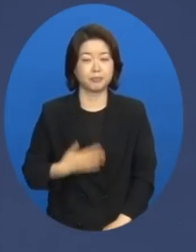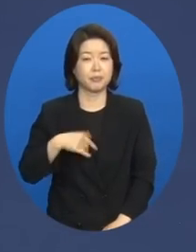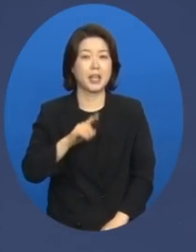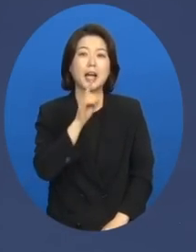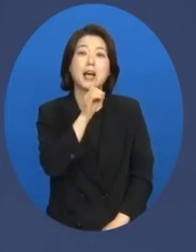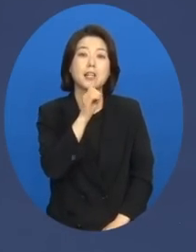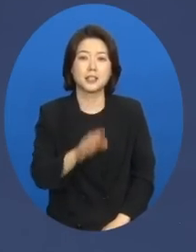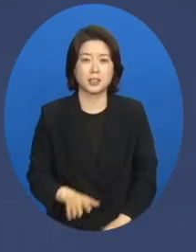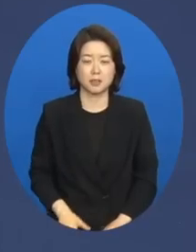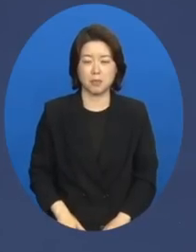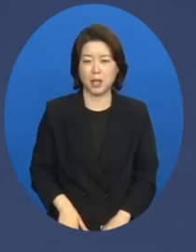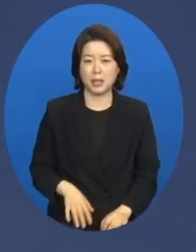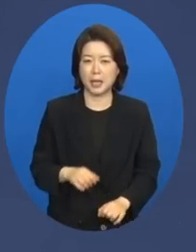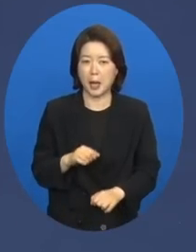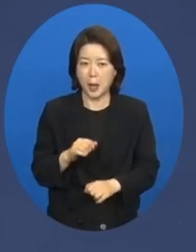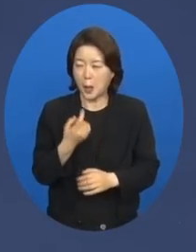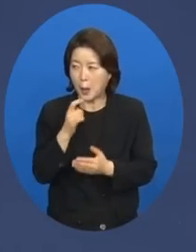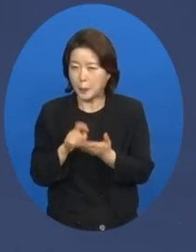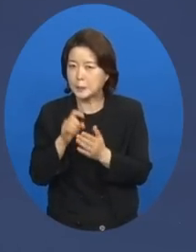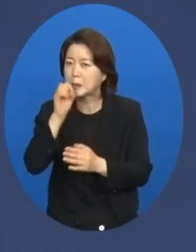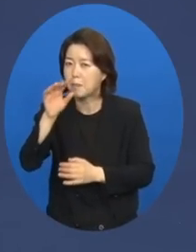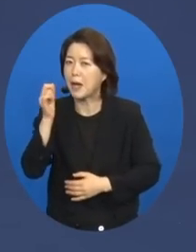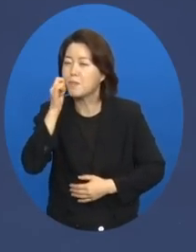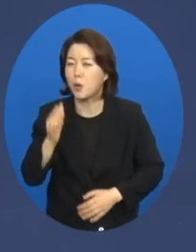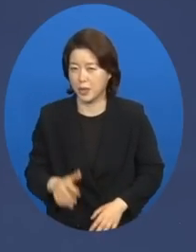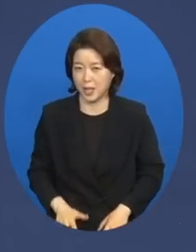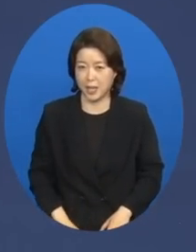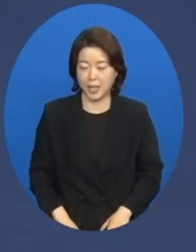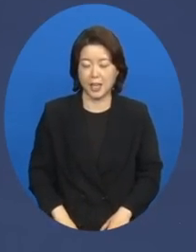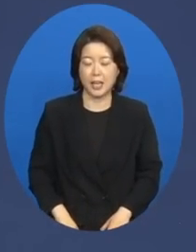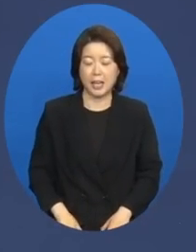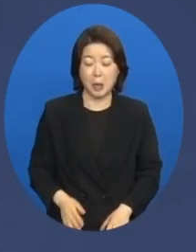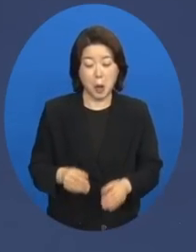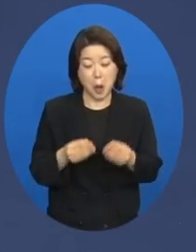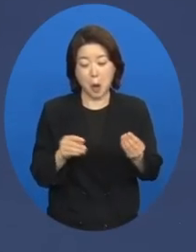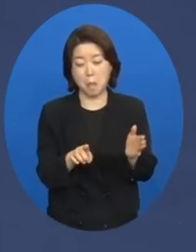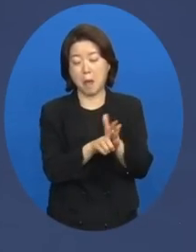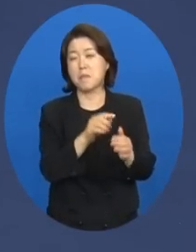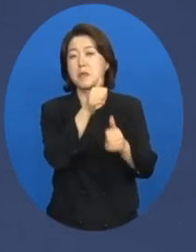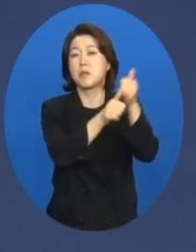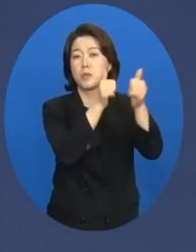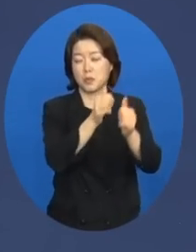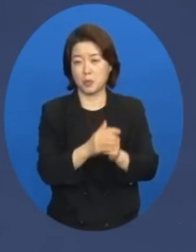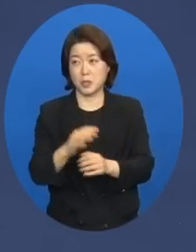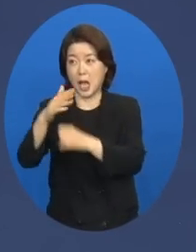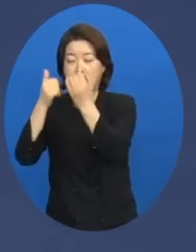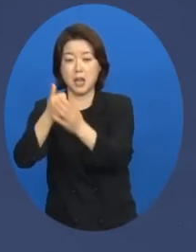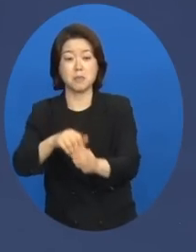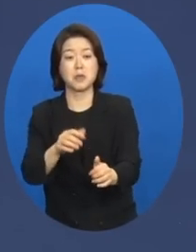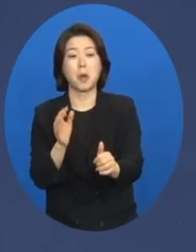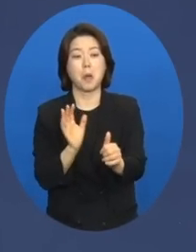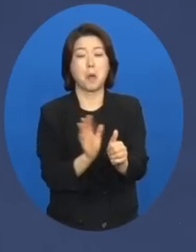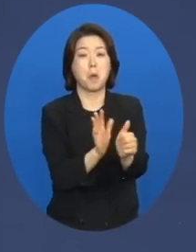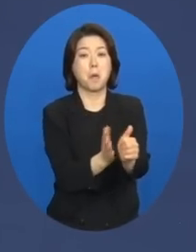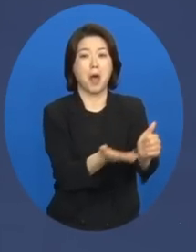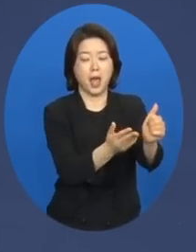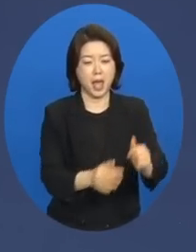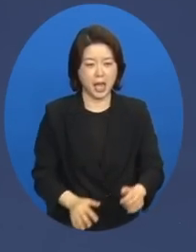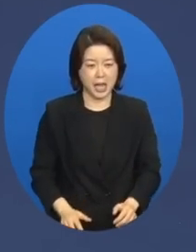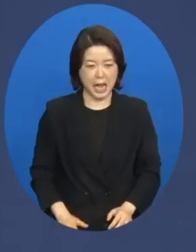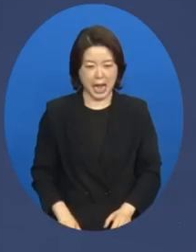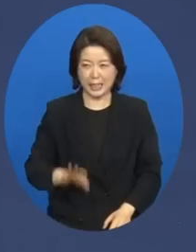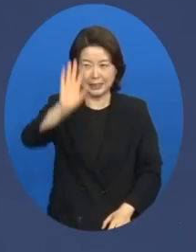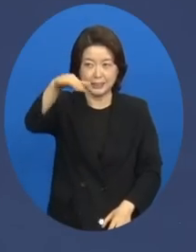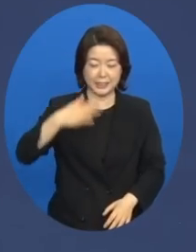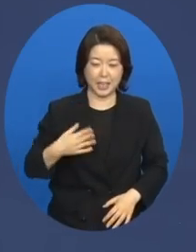얘기를 함부로 하진 않아요. 왜냐하면 그래도 믿음의 조상이라고 주님이 실컷 밀어주셨는데 그걸 내가 또 중간에 까발리고 그렇게